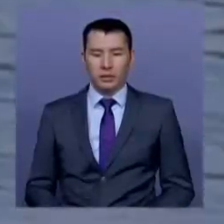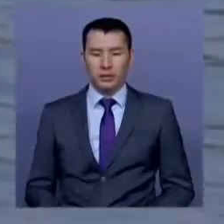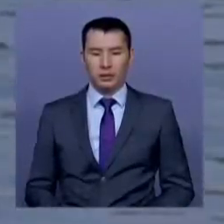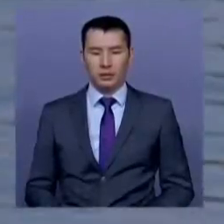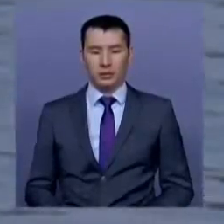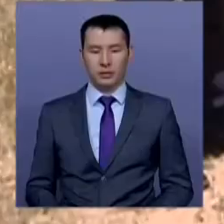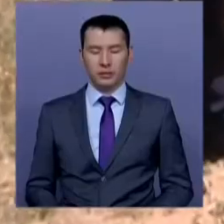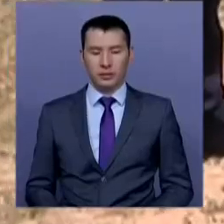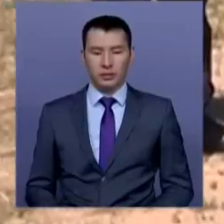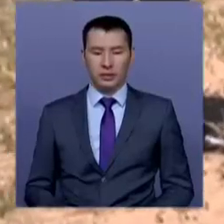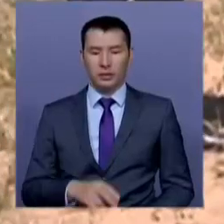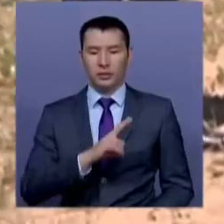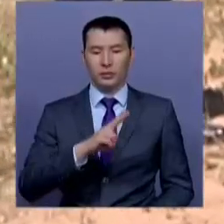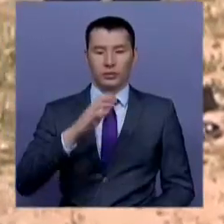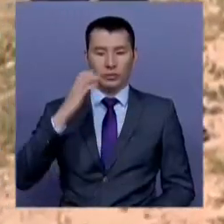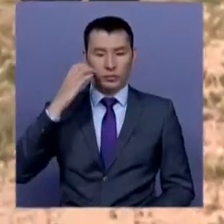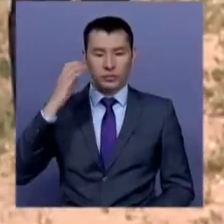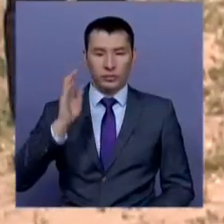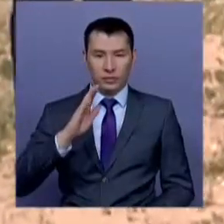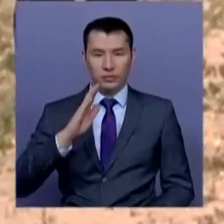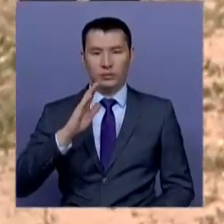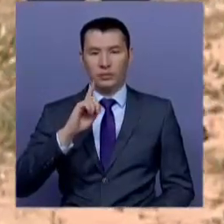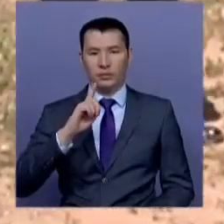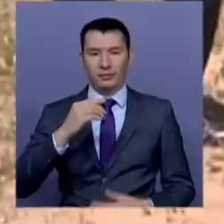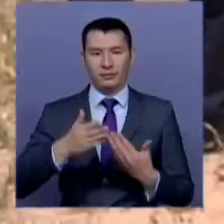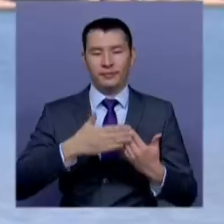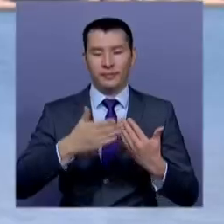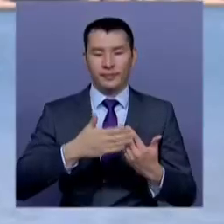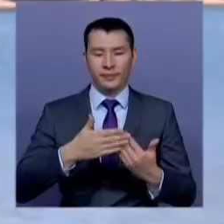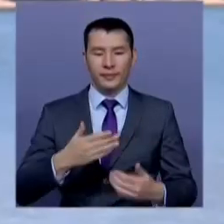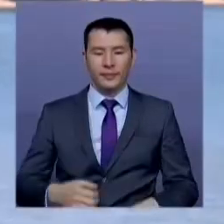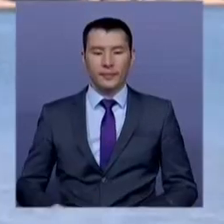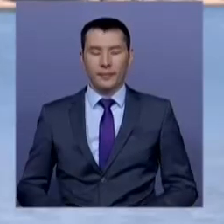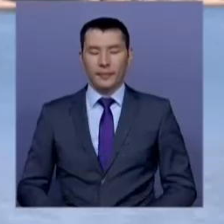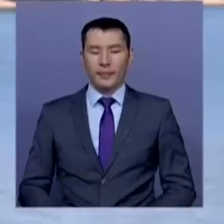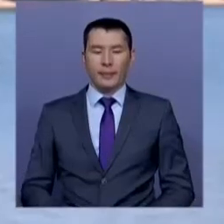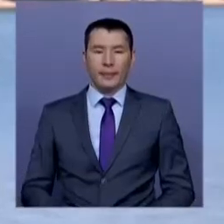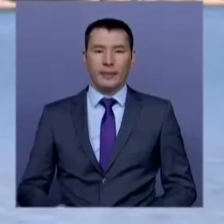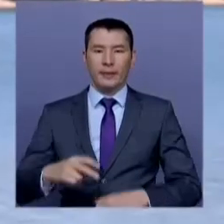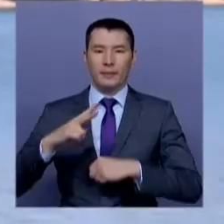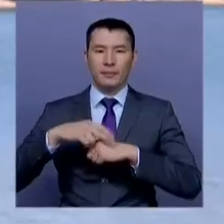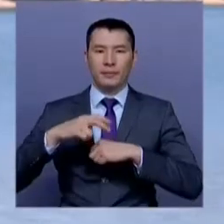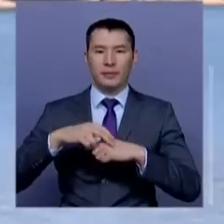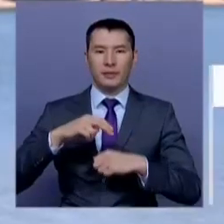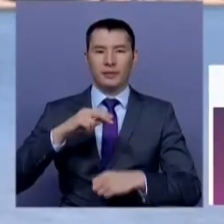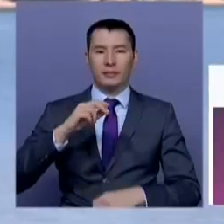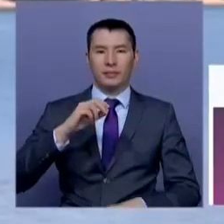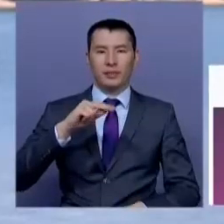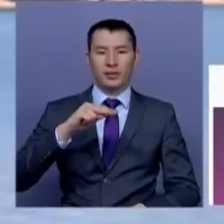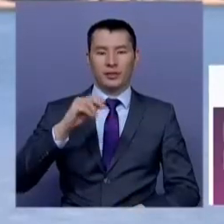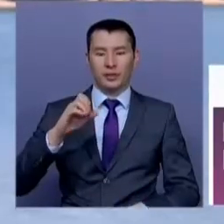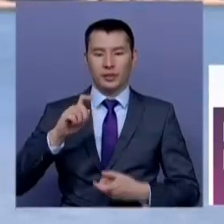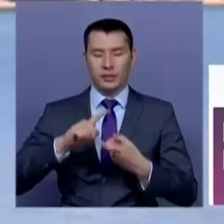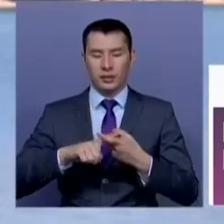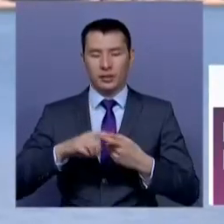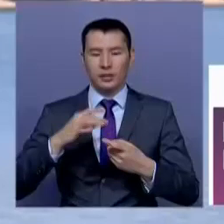воды. Непослушных же привлекают к административной ответственности. Сотрудниками департамента по ЧС города Алматы, также